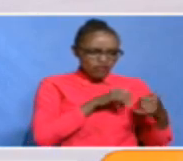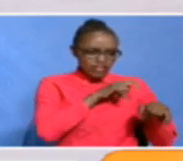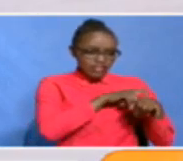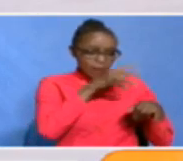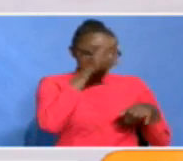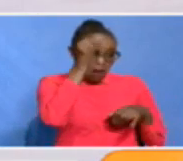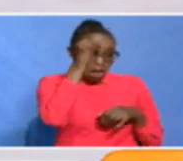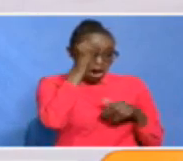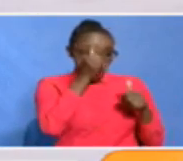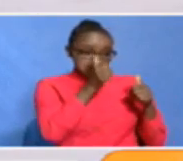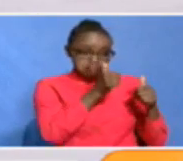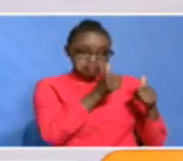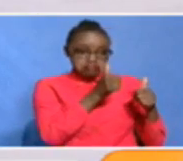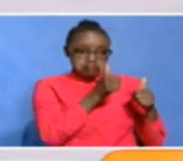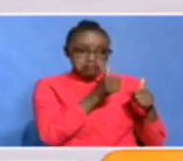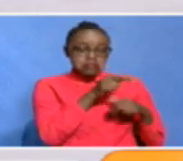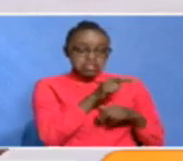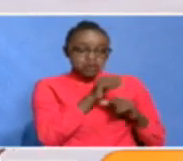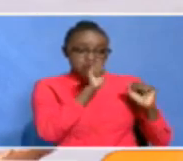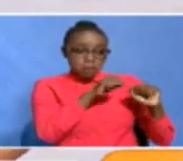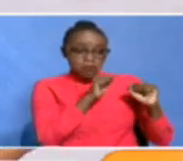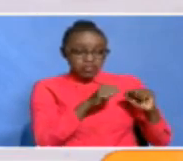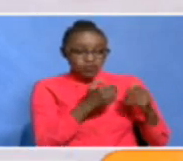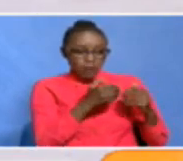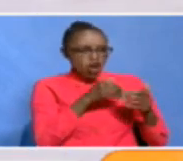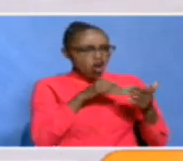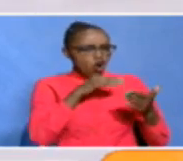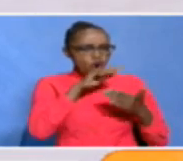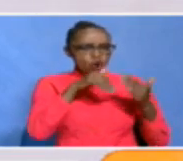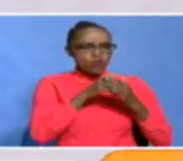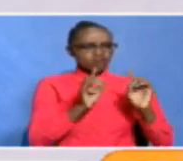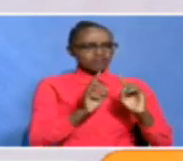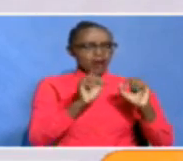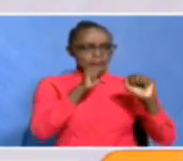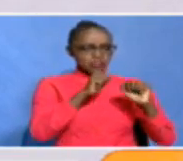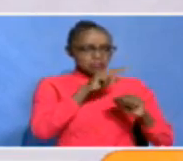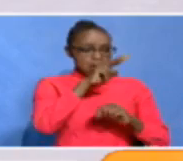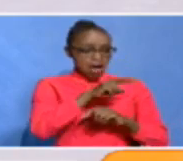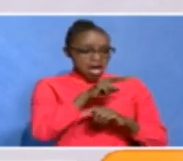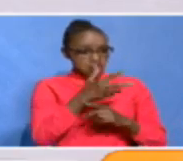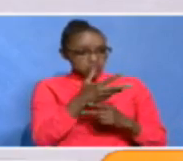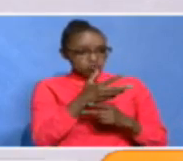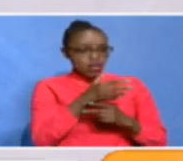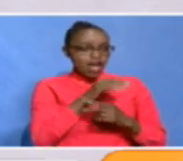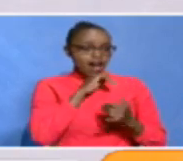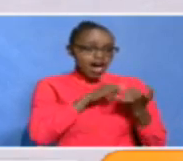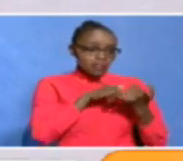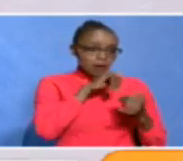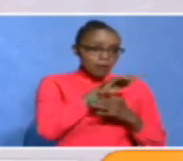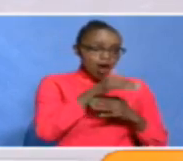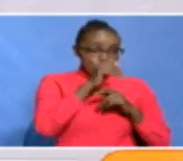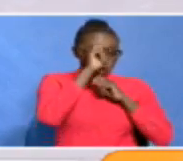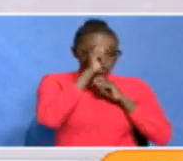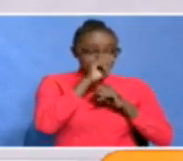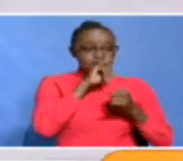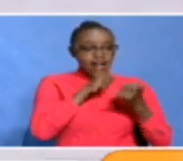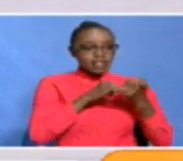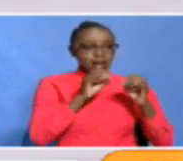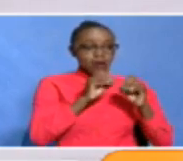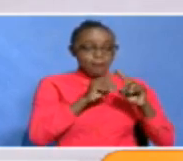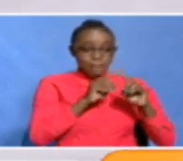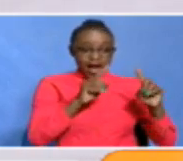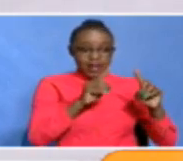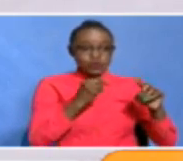elimu kuna uwezekano baadhi si wote anaweza dharau mume na kutoheshimu mume. Kitu ni